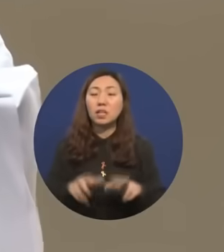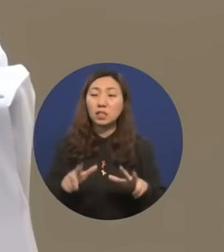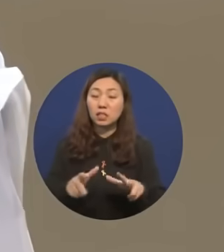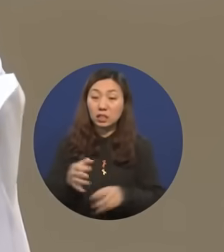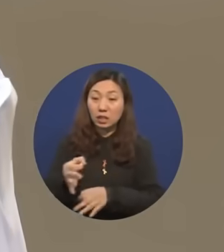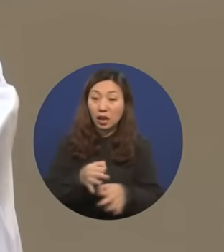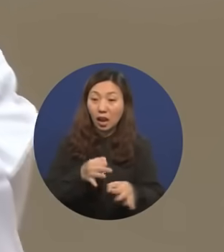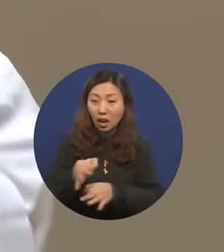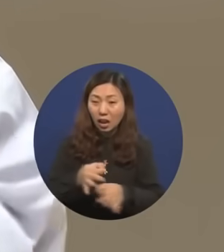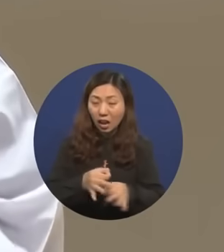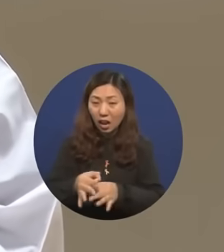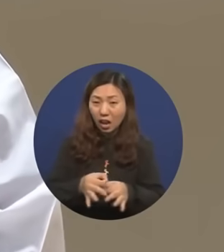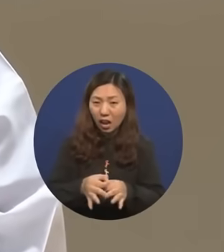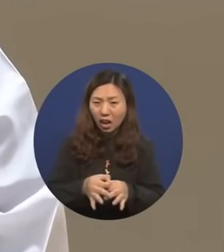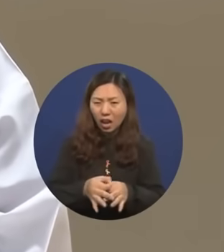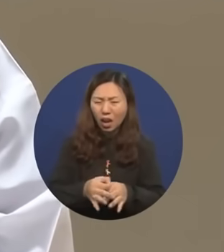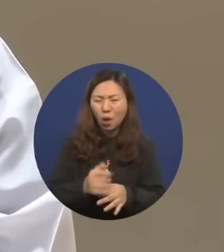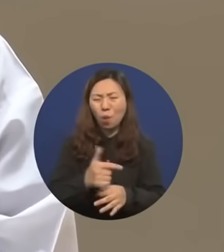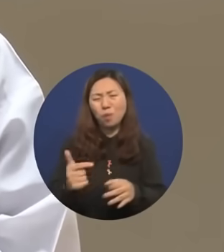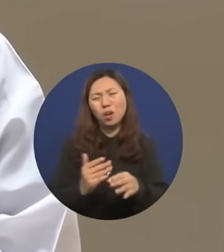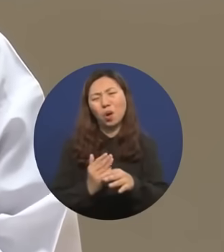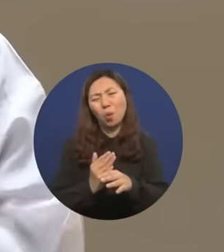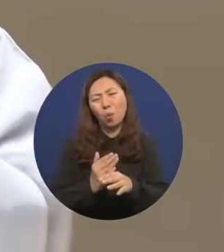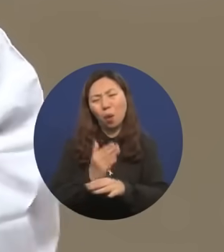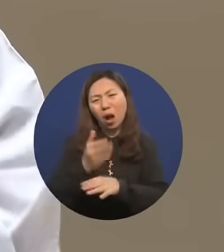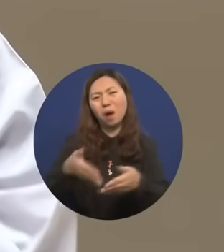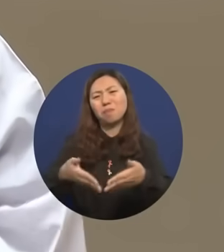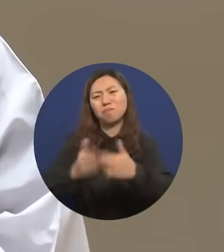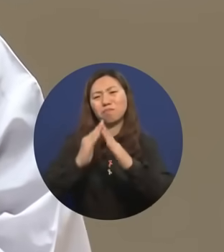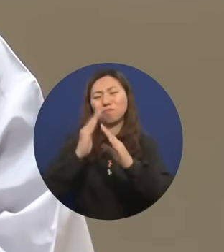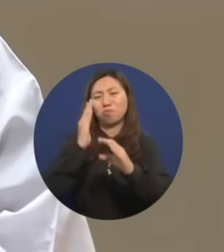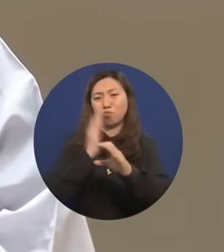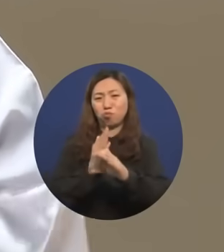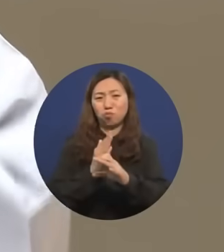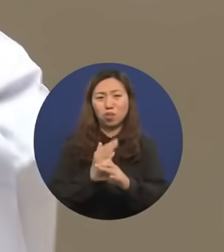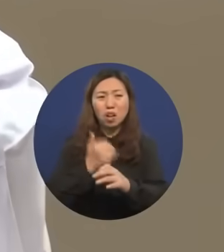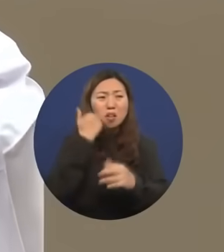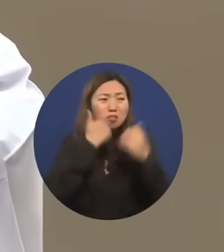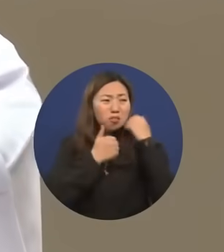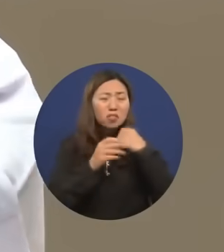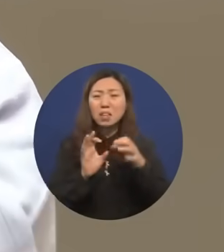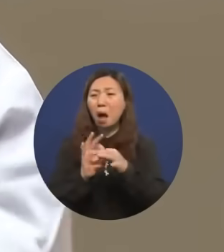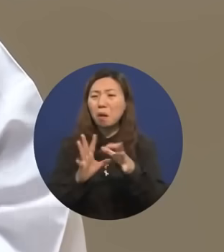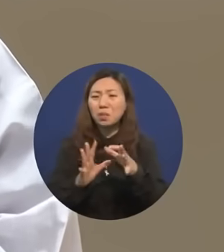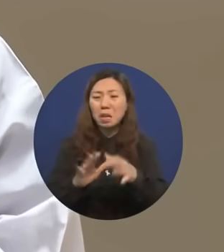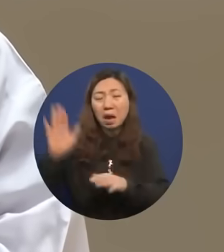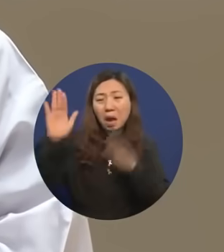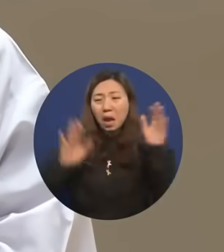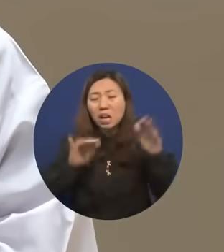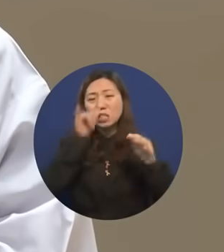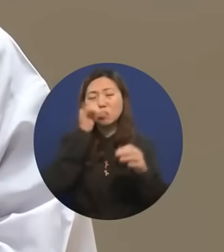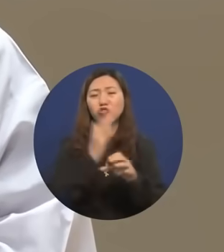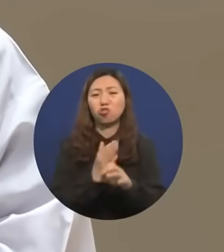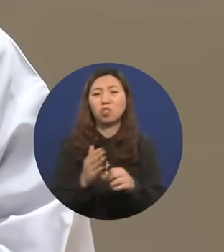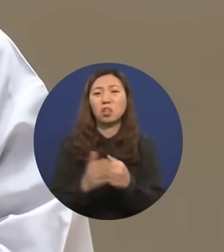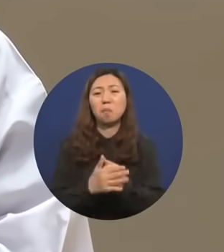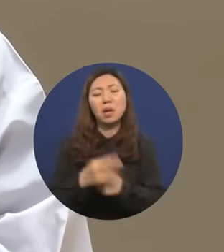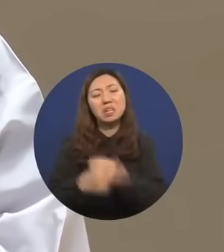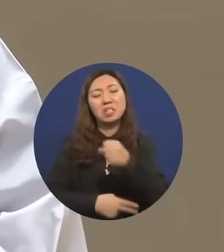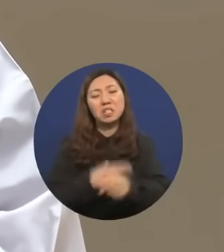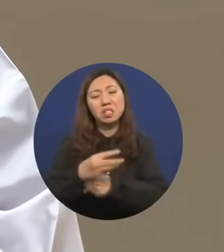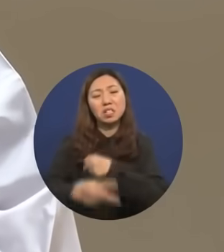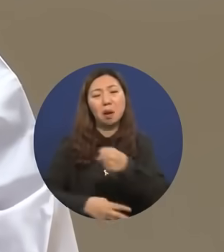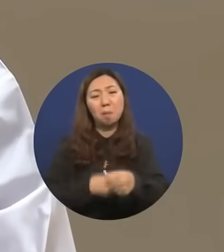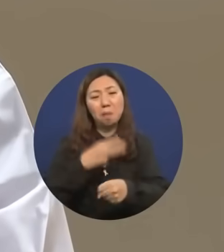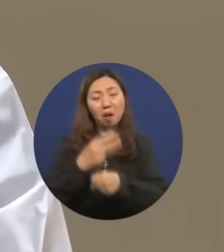자체가 너무 과잉으로 했을 때 있다. 너도 나도 해가. 그래서 이게 지금 2, 3년 안에